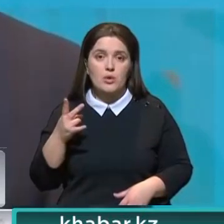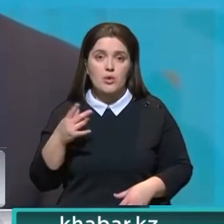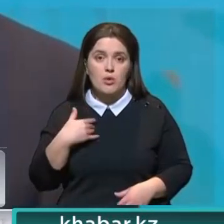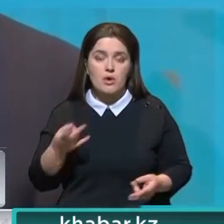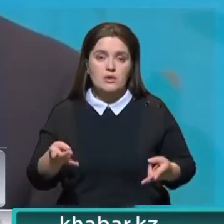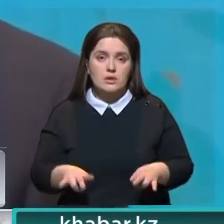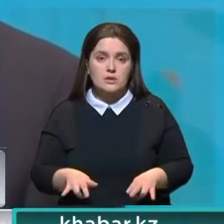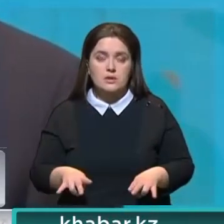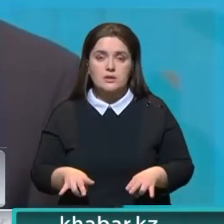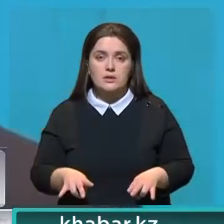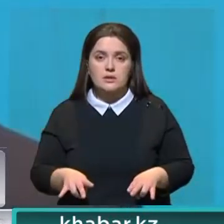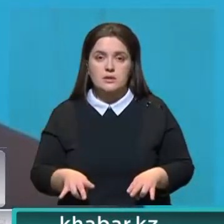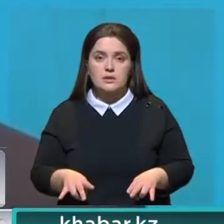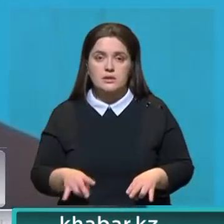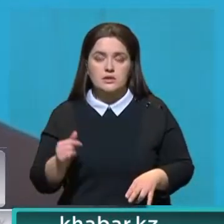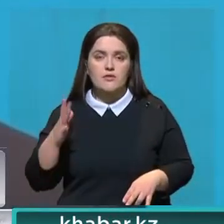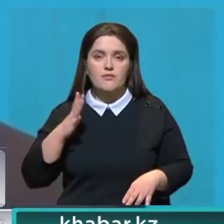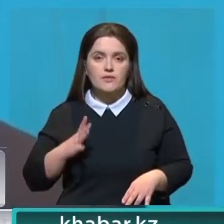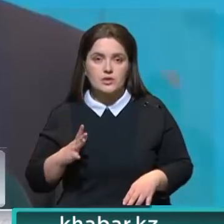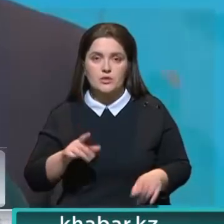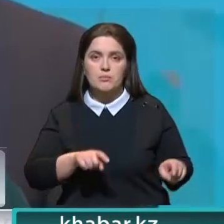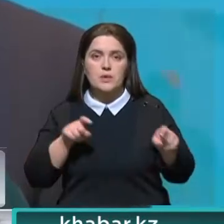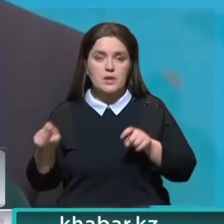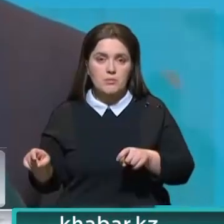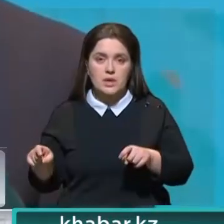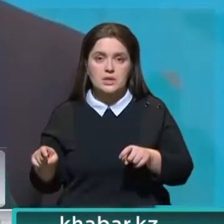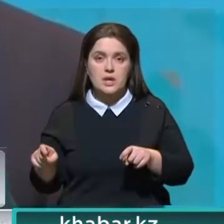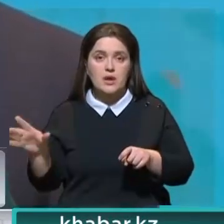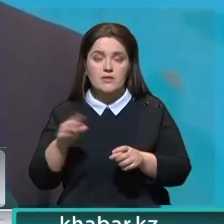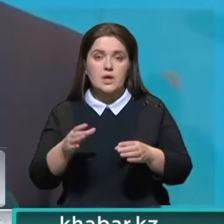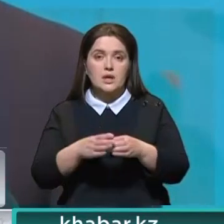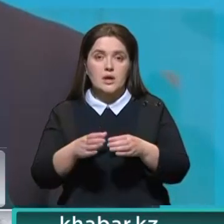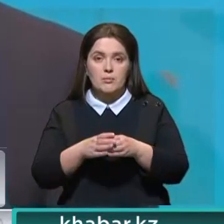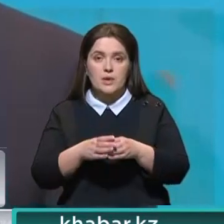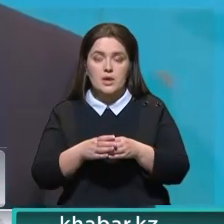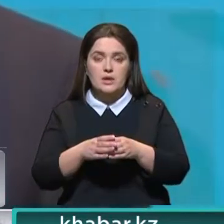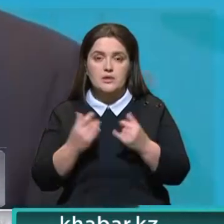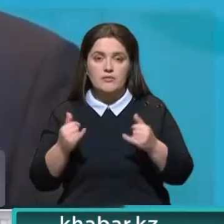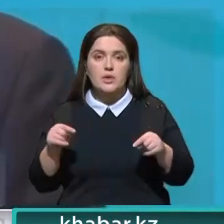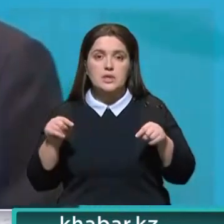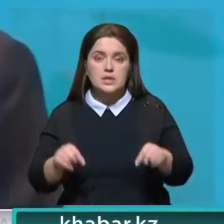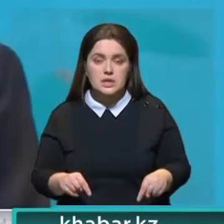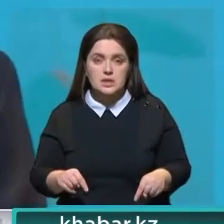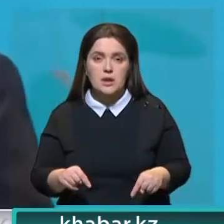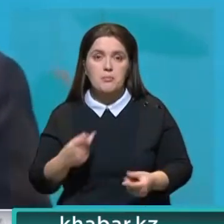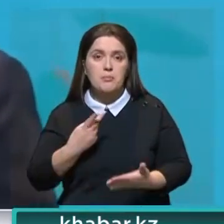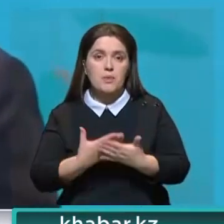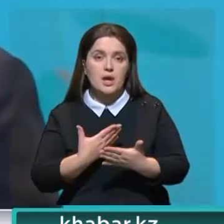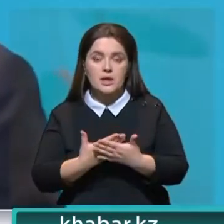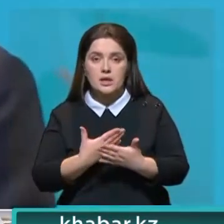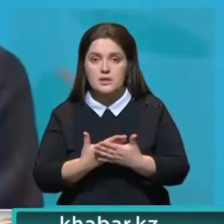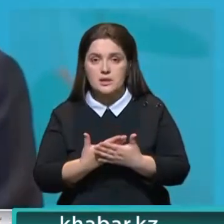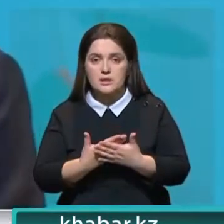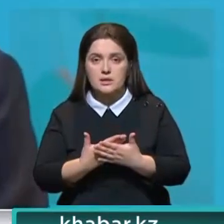на евразийском пространстве, теперь вынуждены перебираться в Казахстан. И вот все эти компании сегодня здесь. Наша основная цель сейчас показать, что